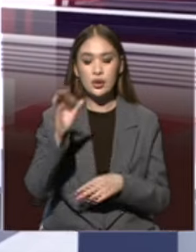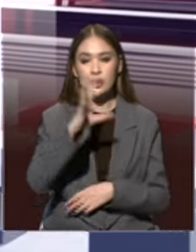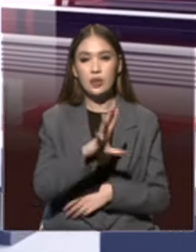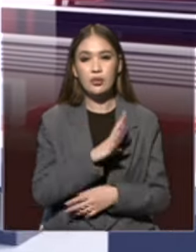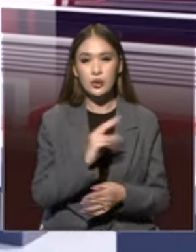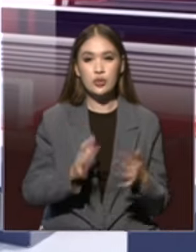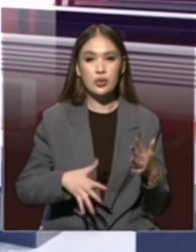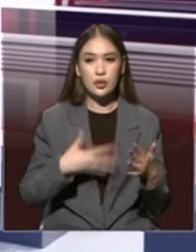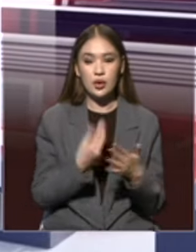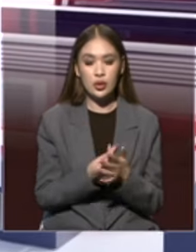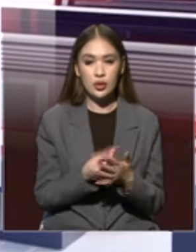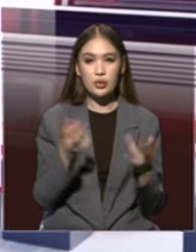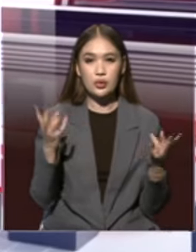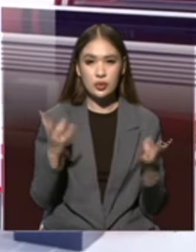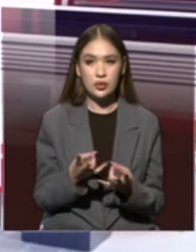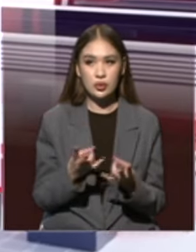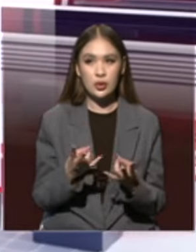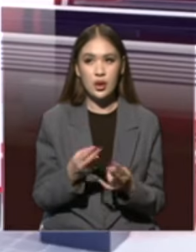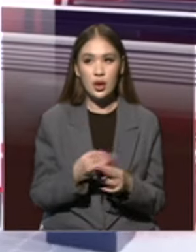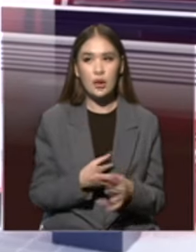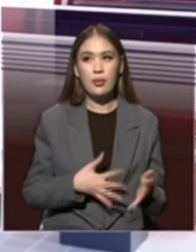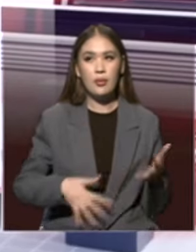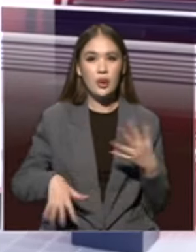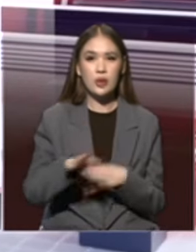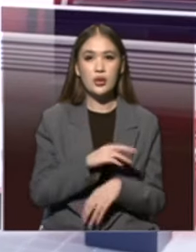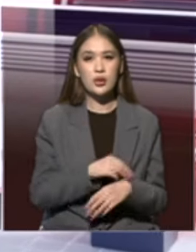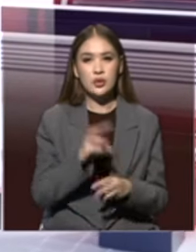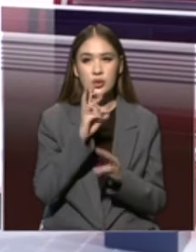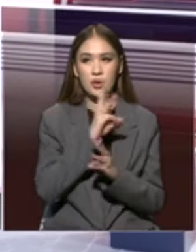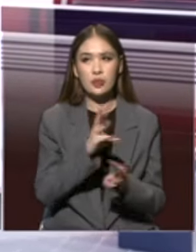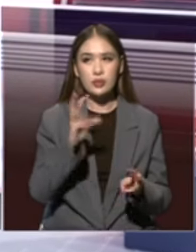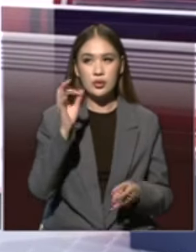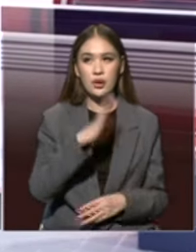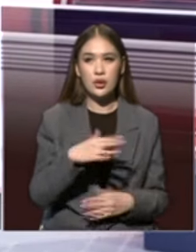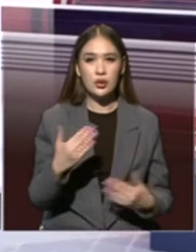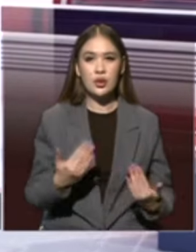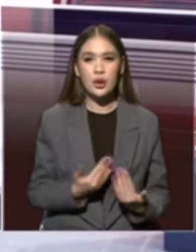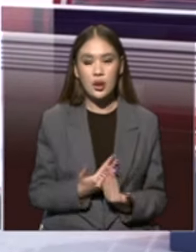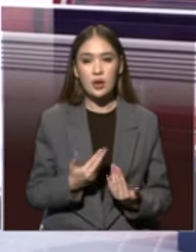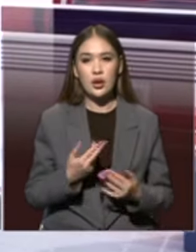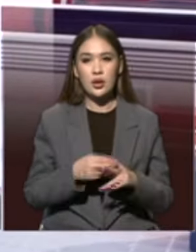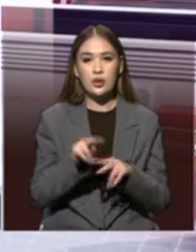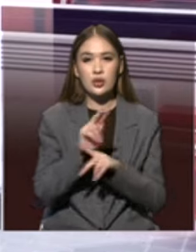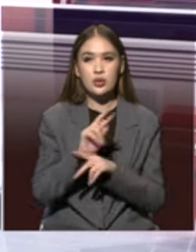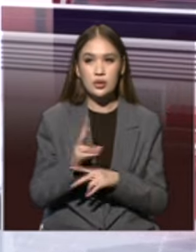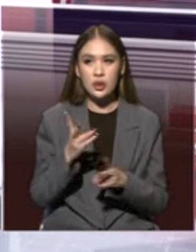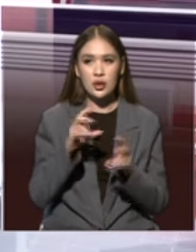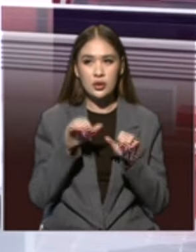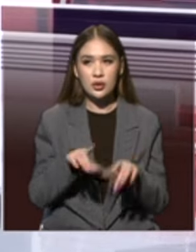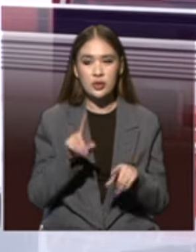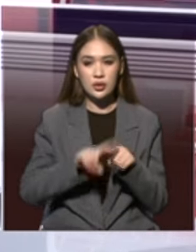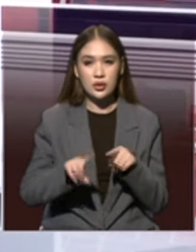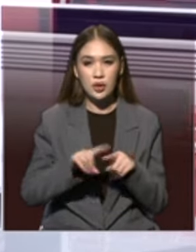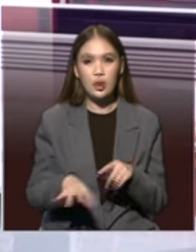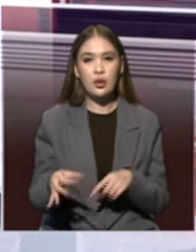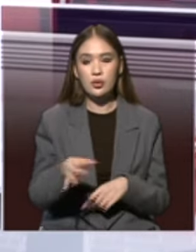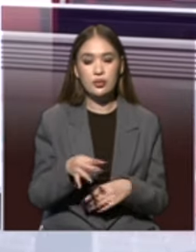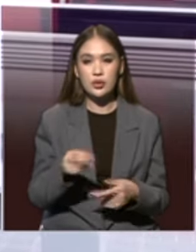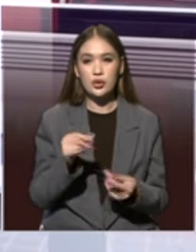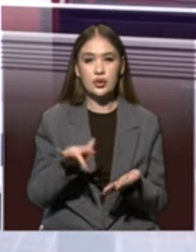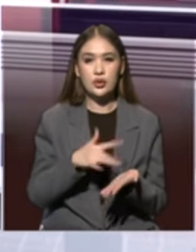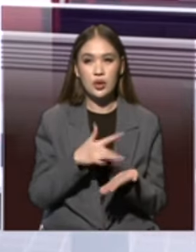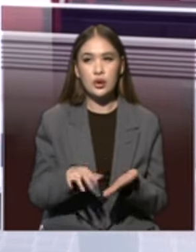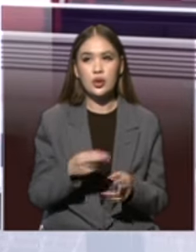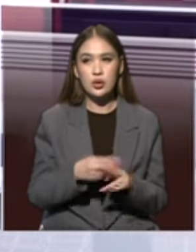төлеуге жұмсауға мәжбүрмін. Олардың барлығына өтемақы төлеу, тұрғын үй жөндеу мәселелерін тезірек шешуіміз керек. Облыс бюджетінің шығыс бөлігі